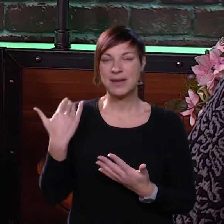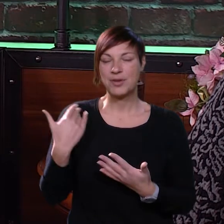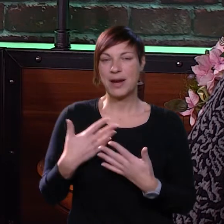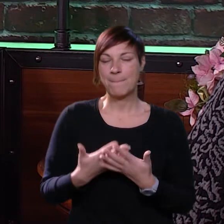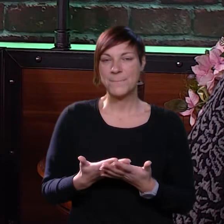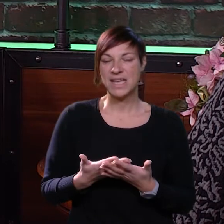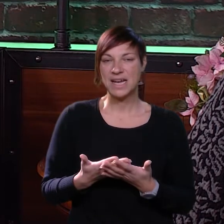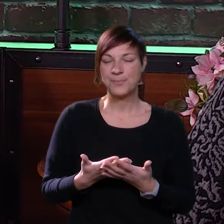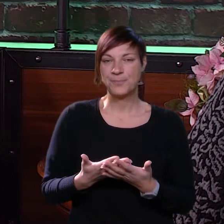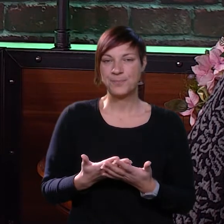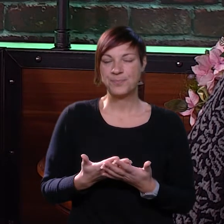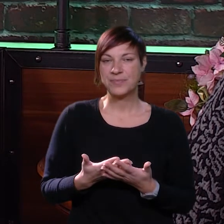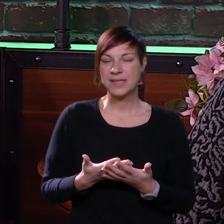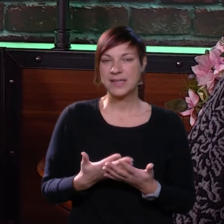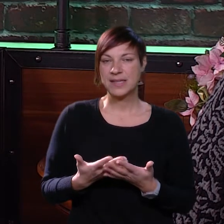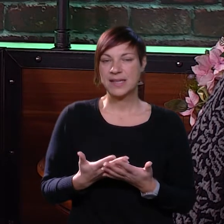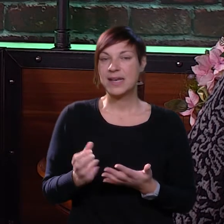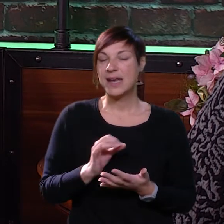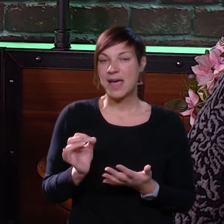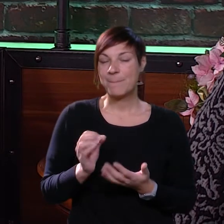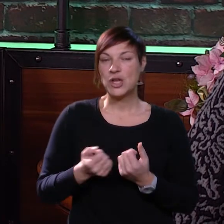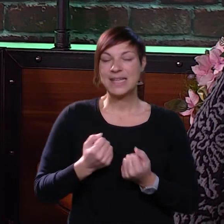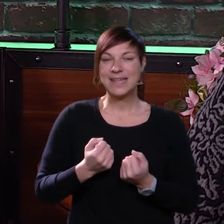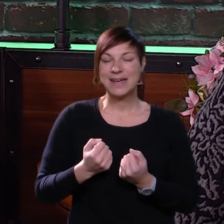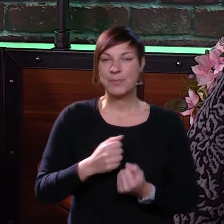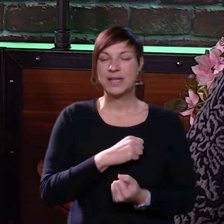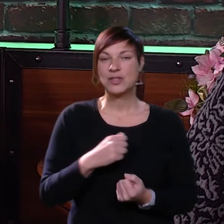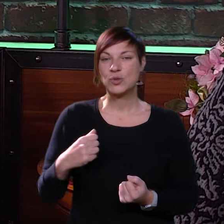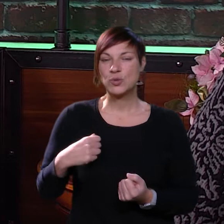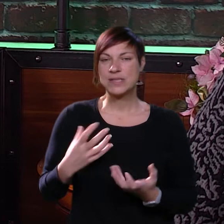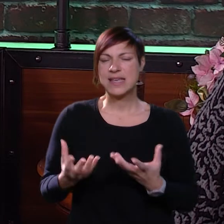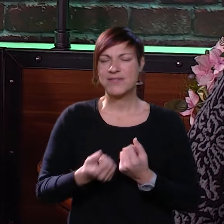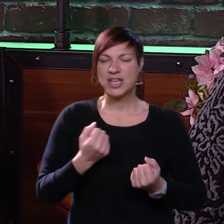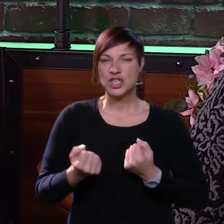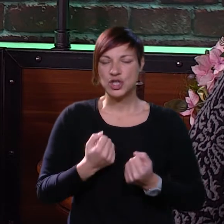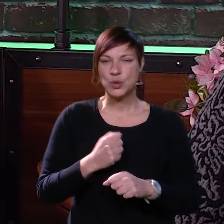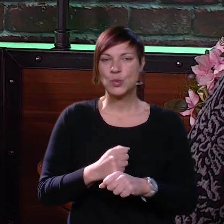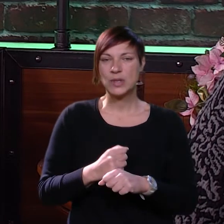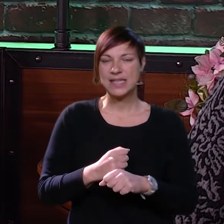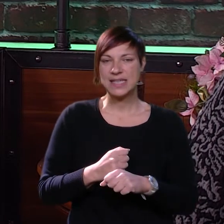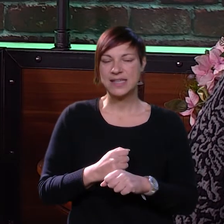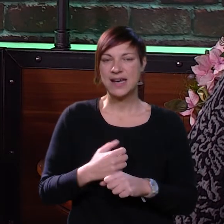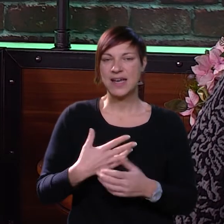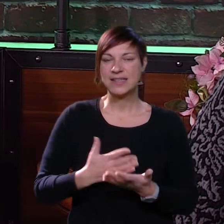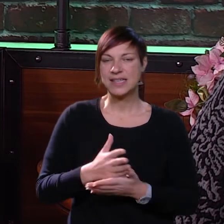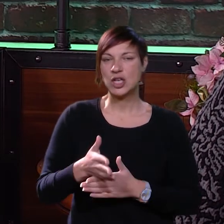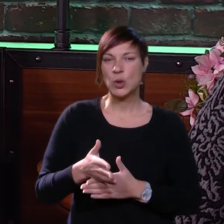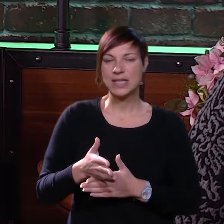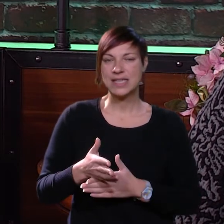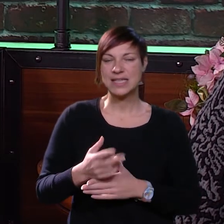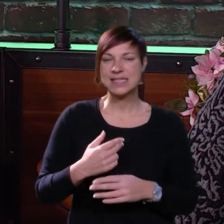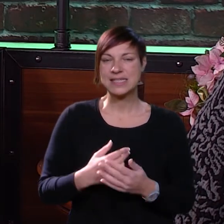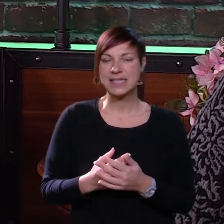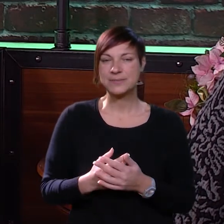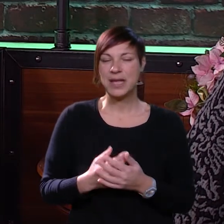nam je ona bila za njega ono najbolji terapeut. Jer uz sav naš trud i rad i